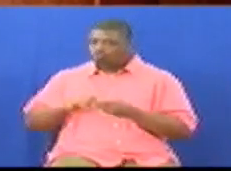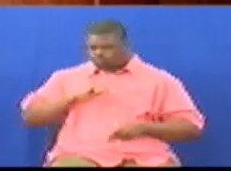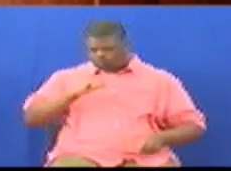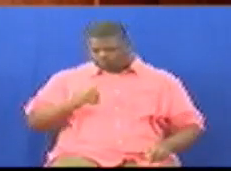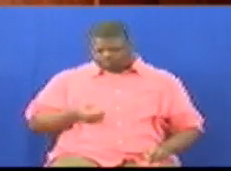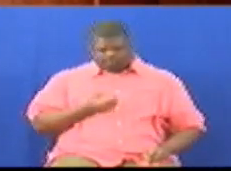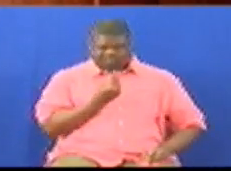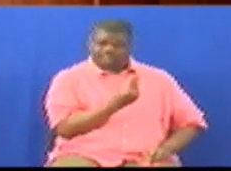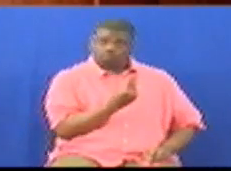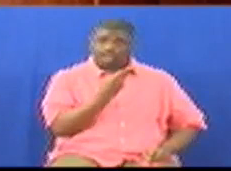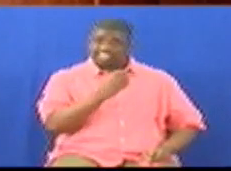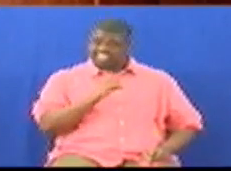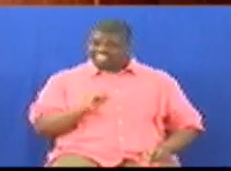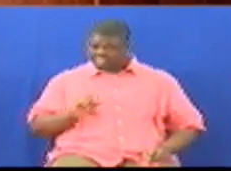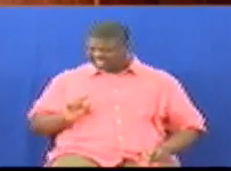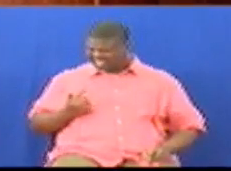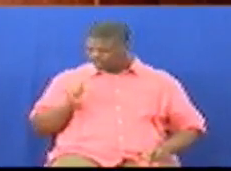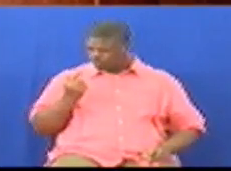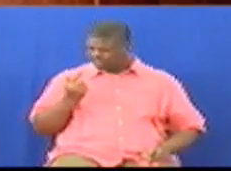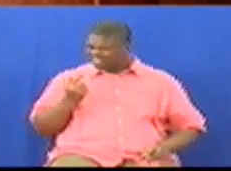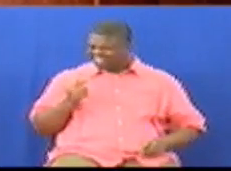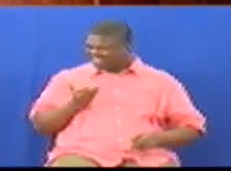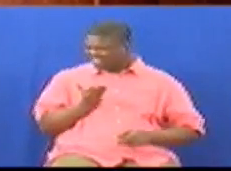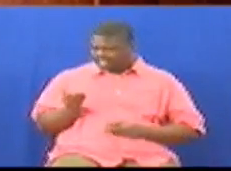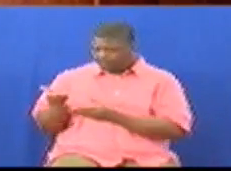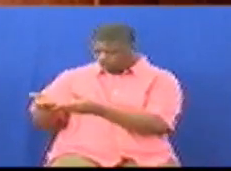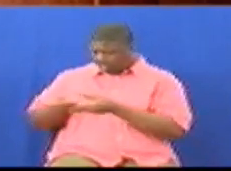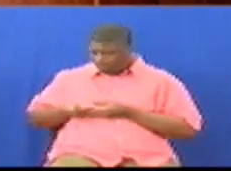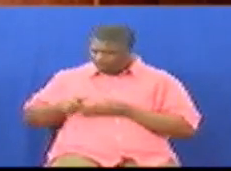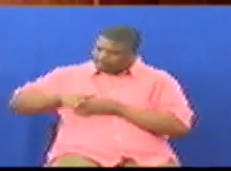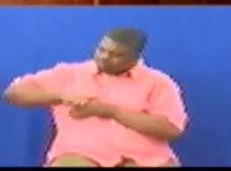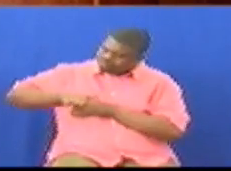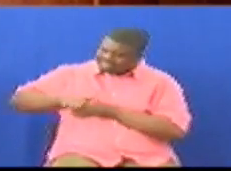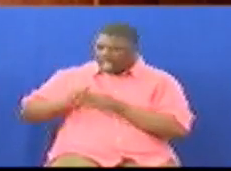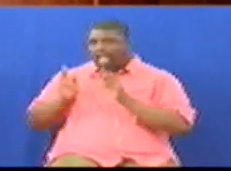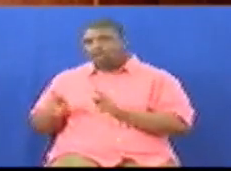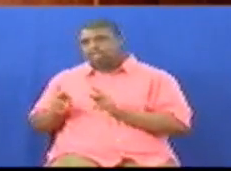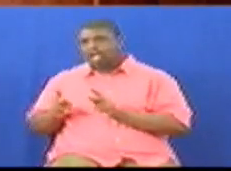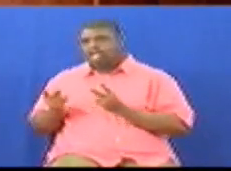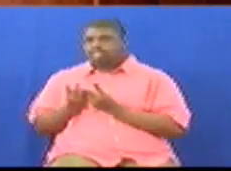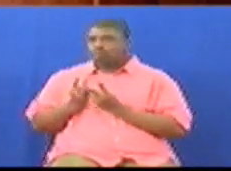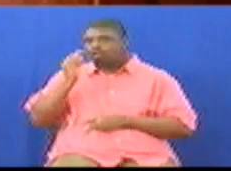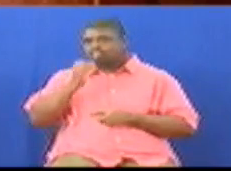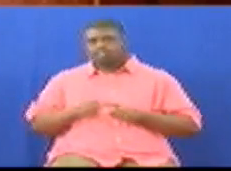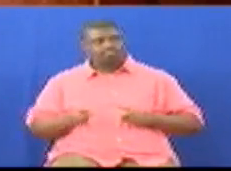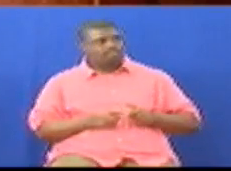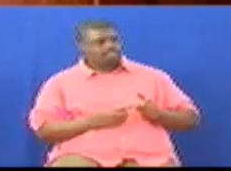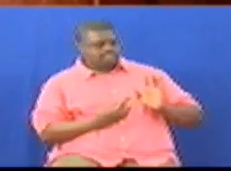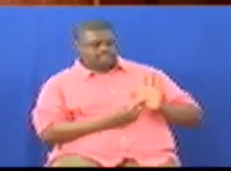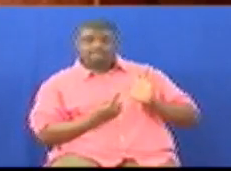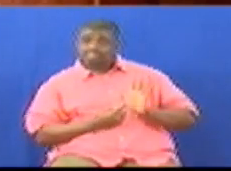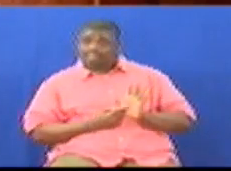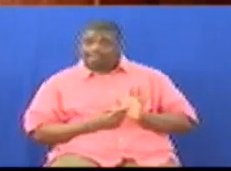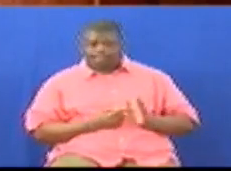2020 shilingi trilioni 2.9 zilipokelewa kwa ajili ya matumizi ya kawaida na sawa na 66%, na takriban shilingi bilioni